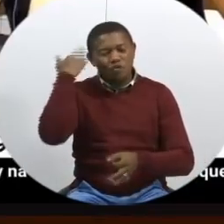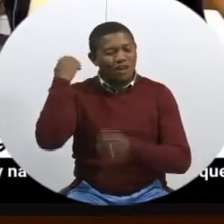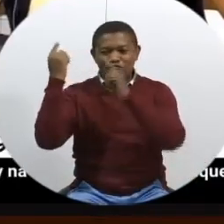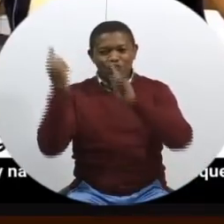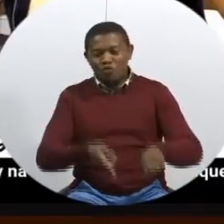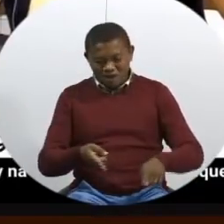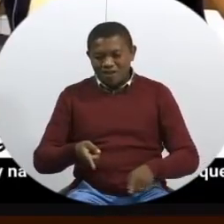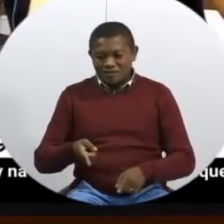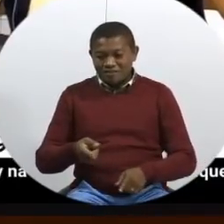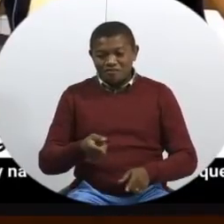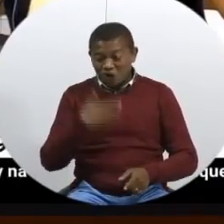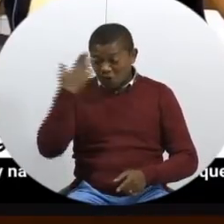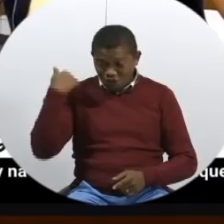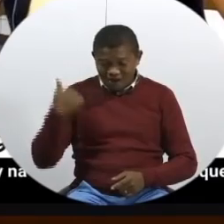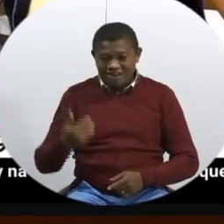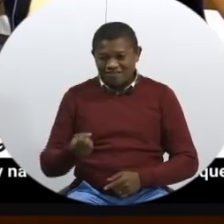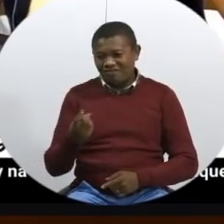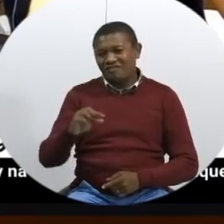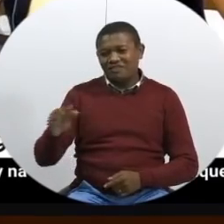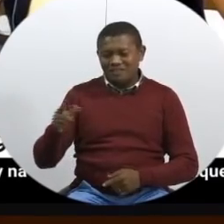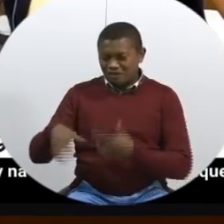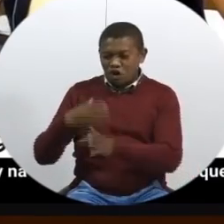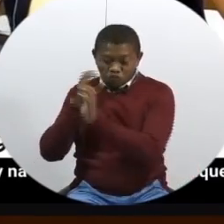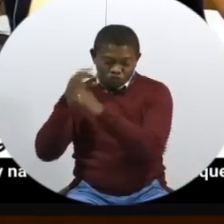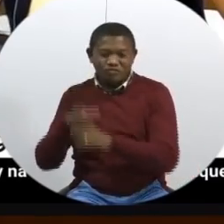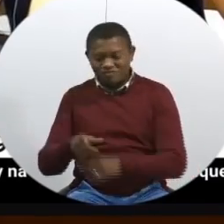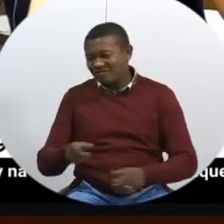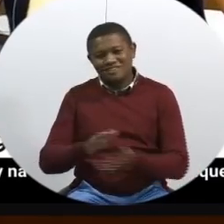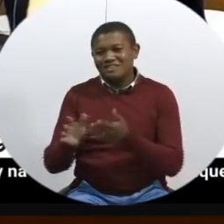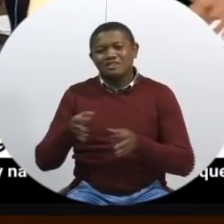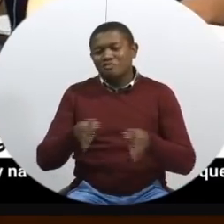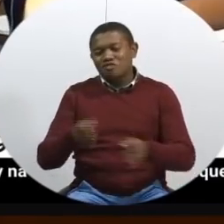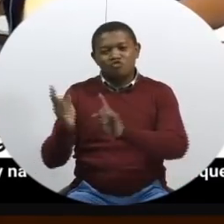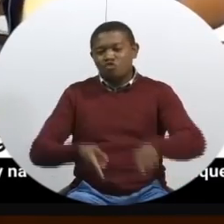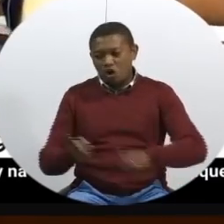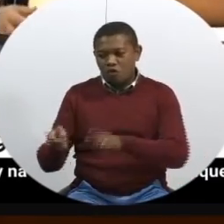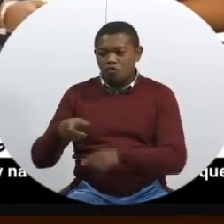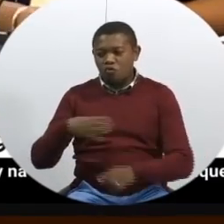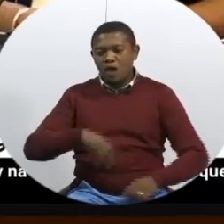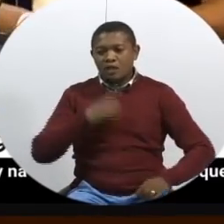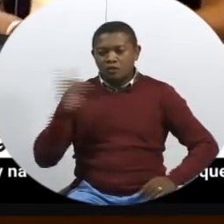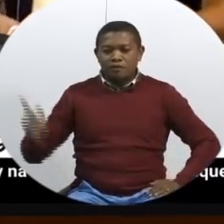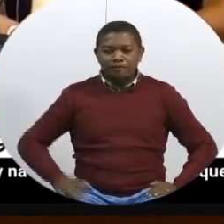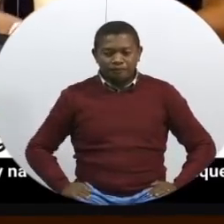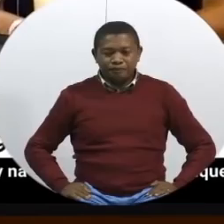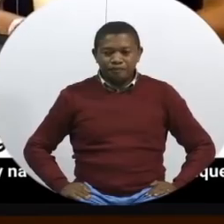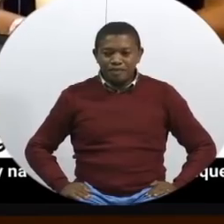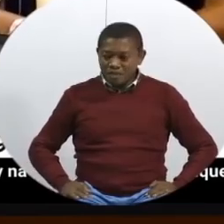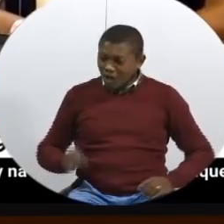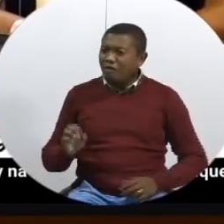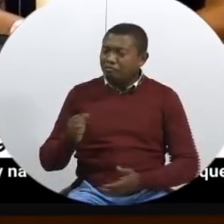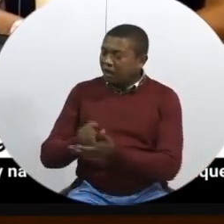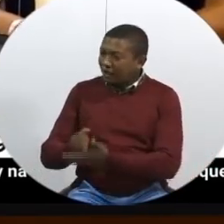natao fitiliana ary tsy nisy zany voan'ny valanaretina coronavirus. Tena vaovao lehibe izay